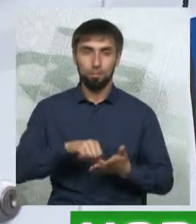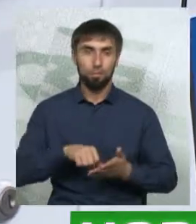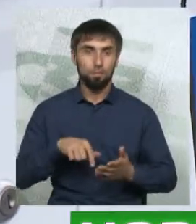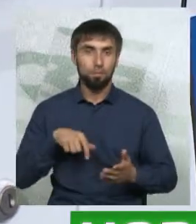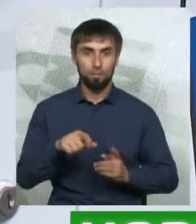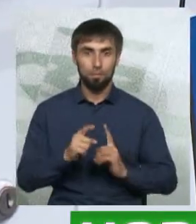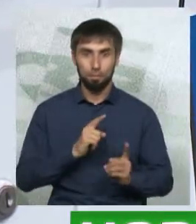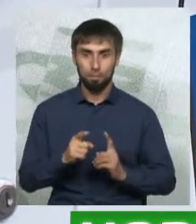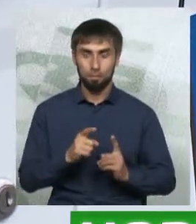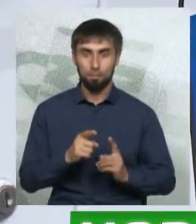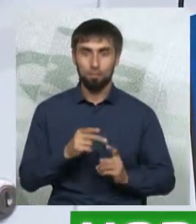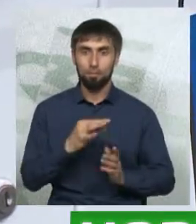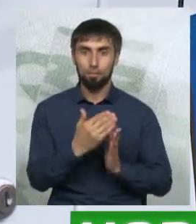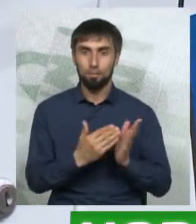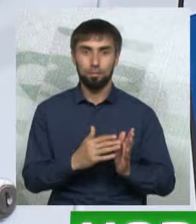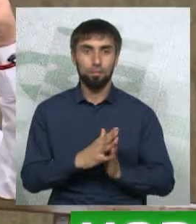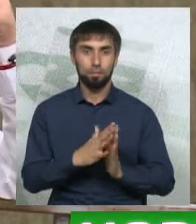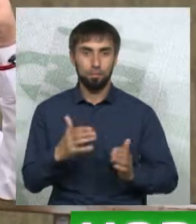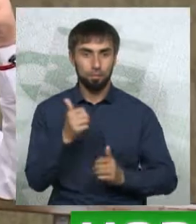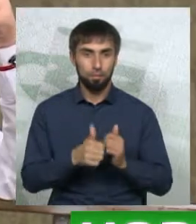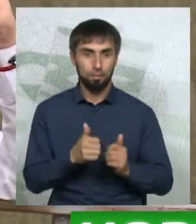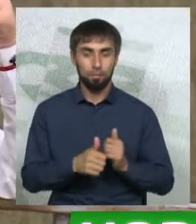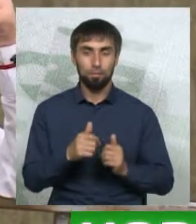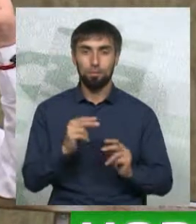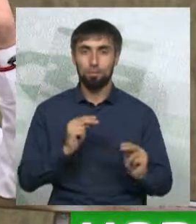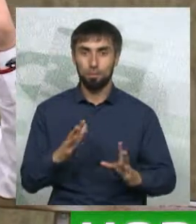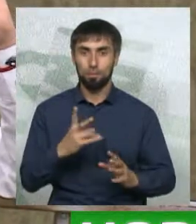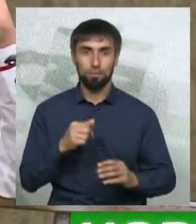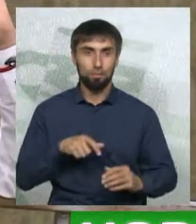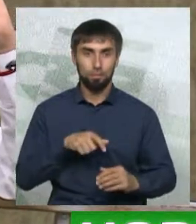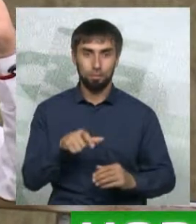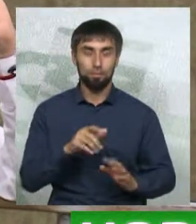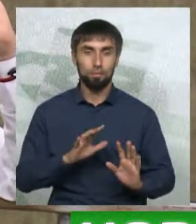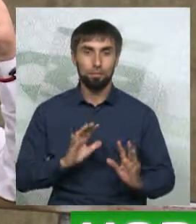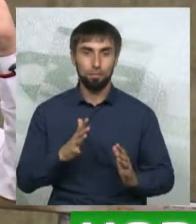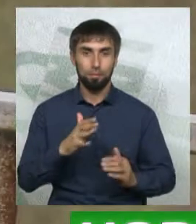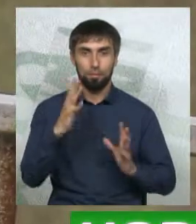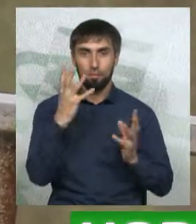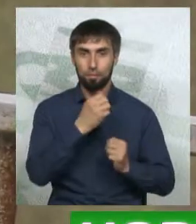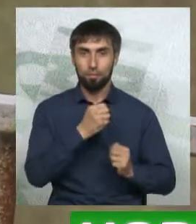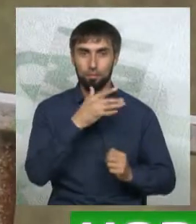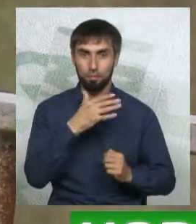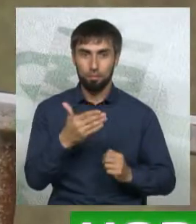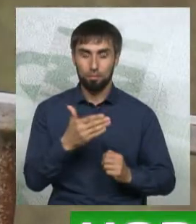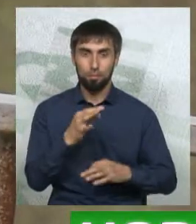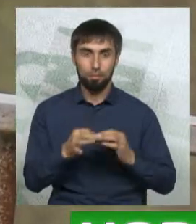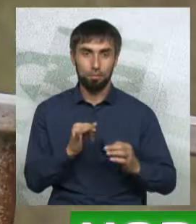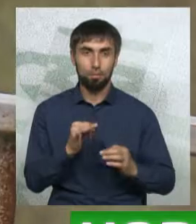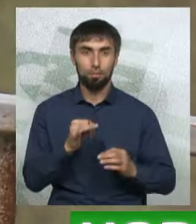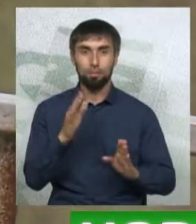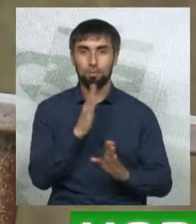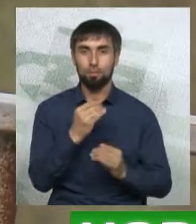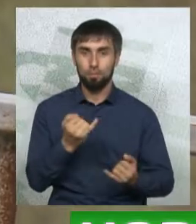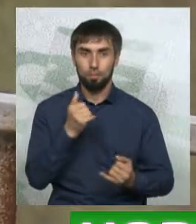дорожного движения. По статистике, наиболее часто несчастные случаи на дороге случаются в темное время суток или в ненастную